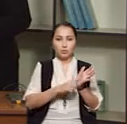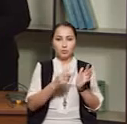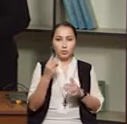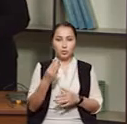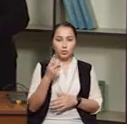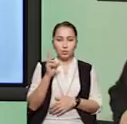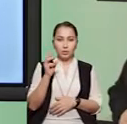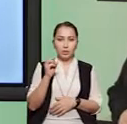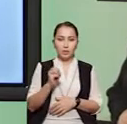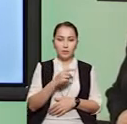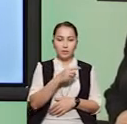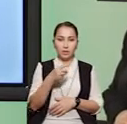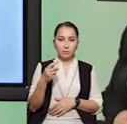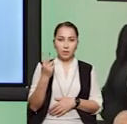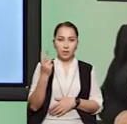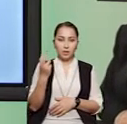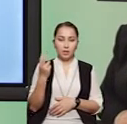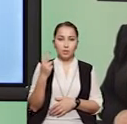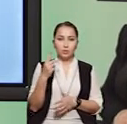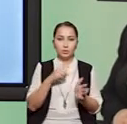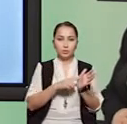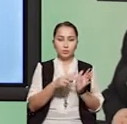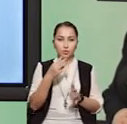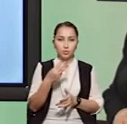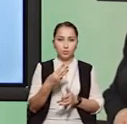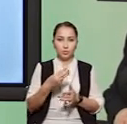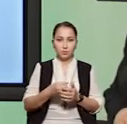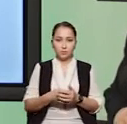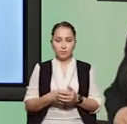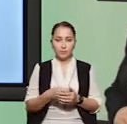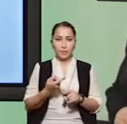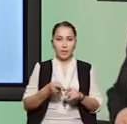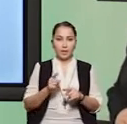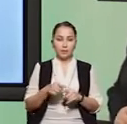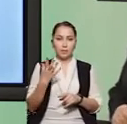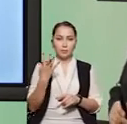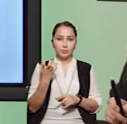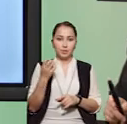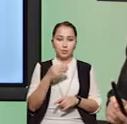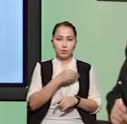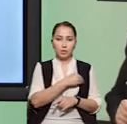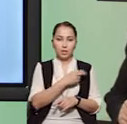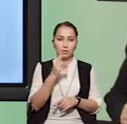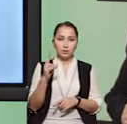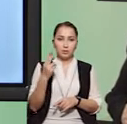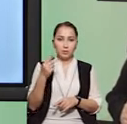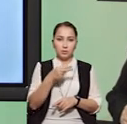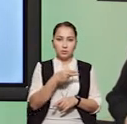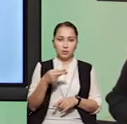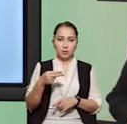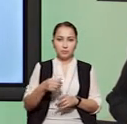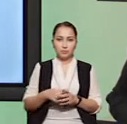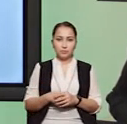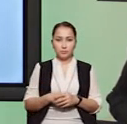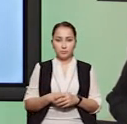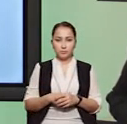773 кельвин айрылады 273 на. Бу 500 градус Цельсийге